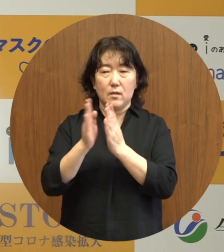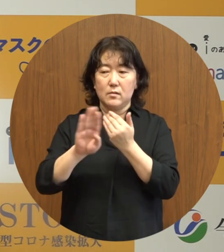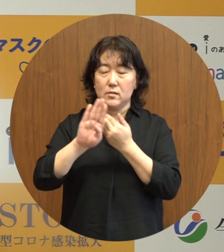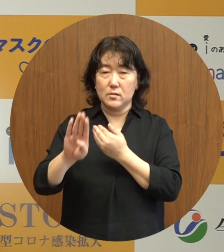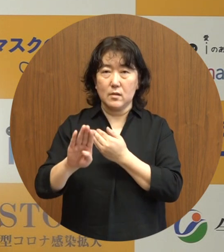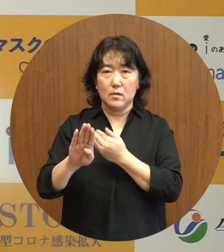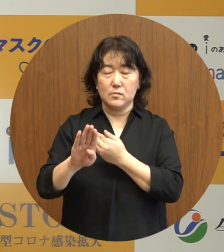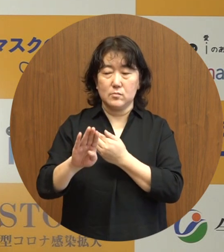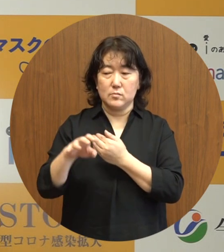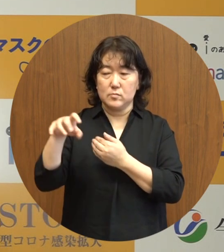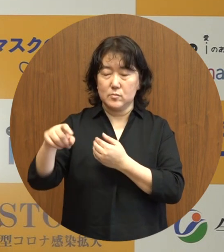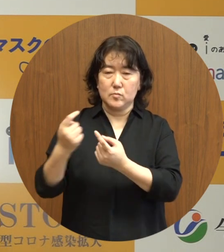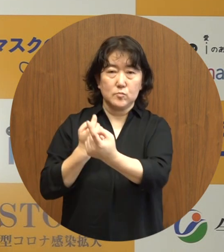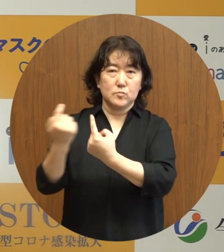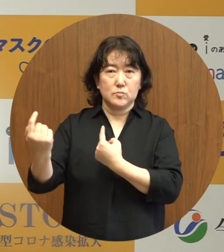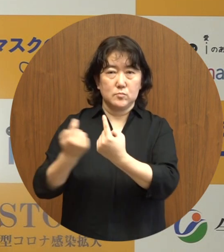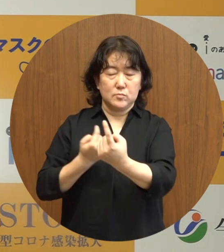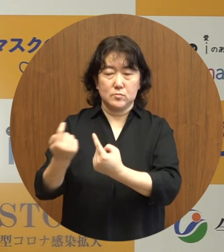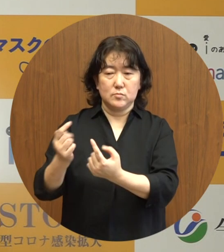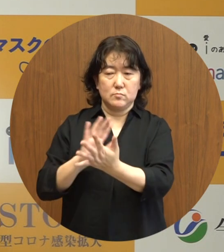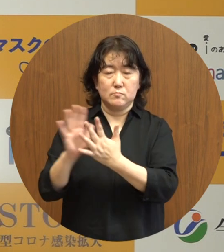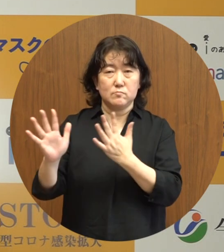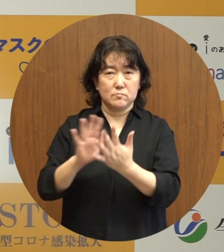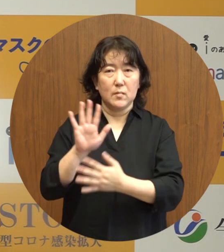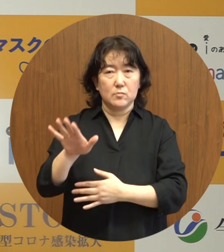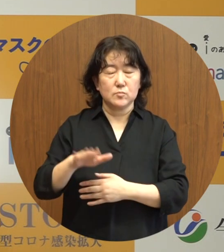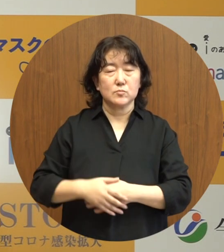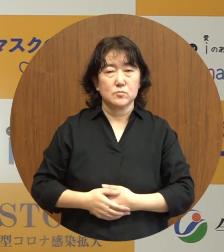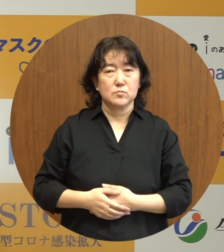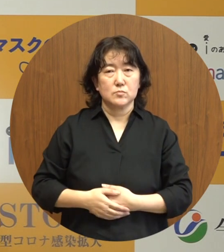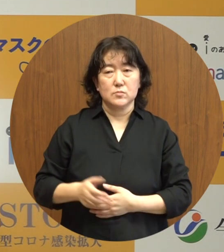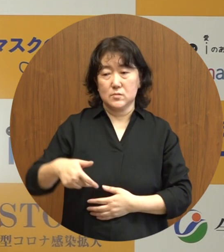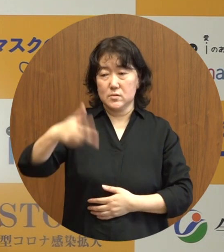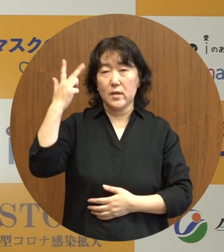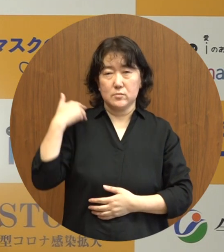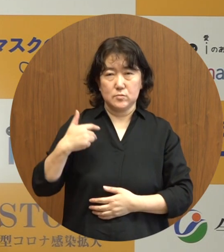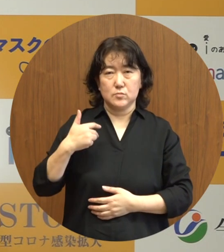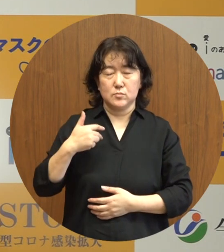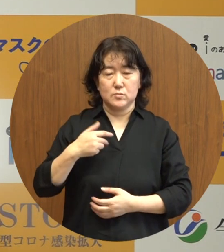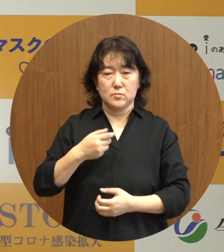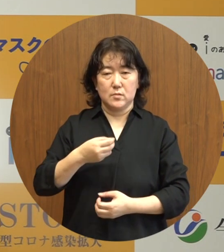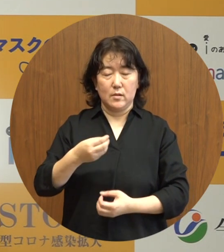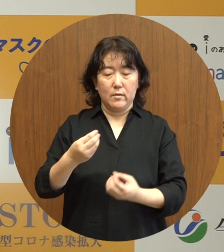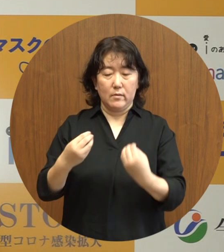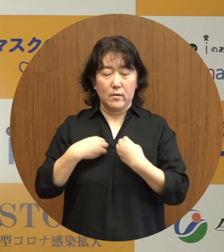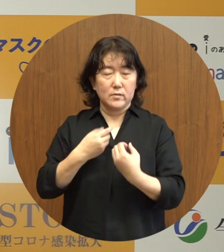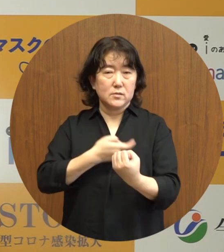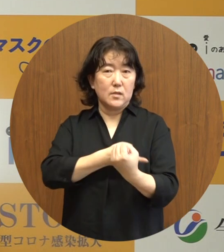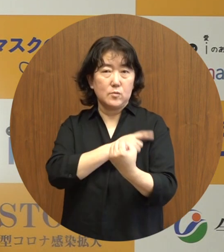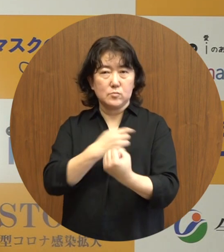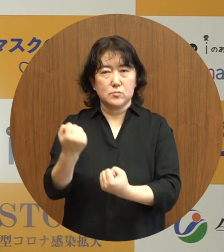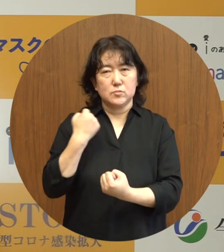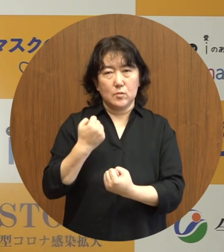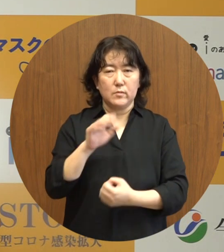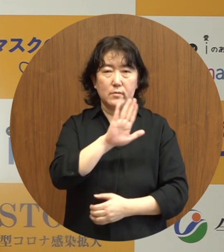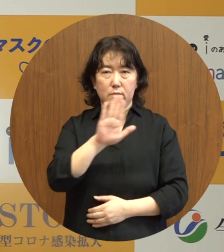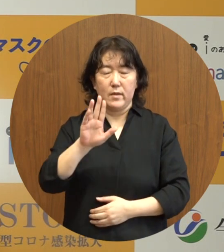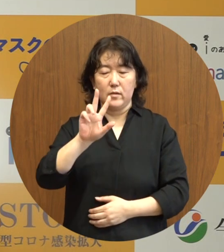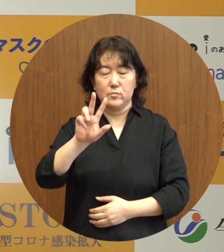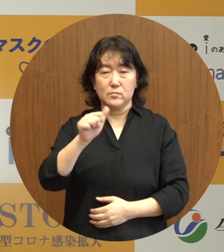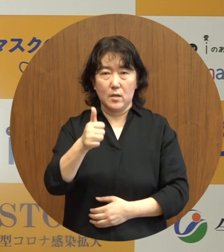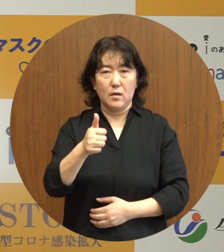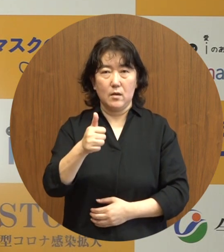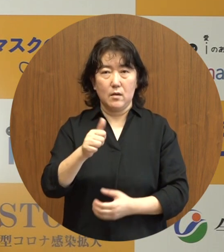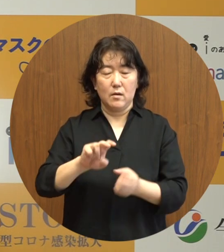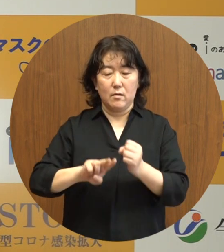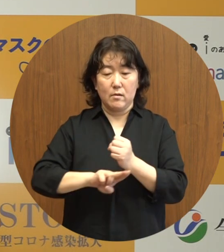の移動がますます活発になってきます。先週には極めて感染力が強いとされるデルタ株の陽